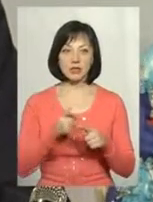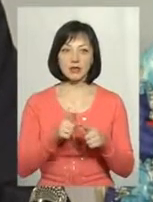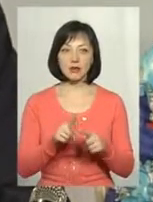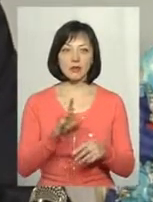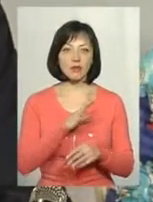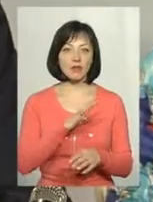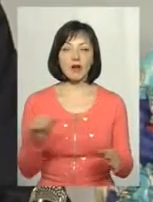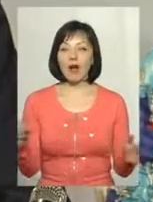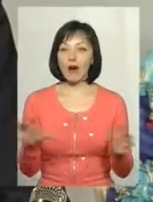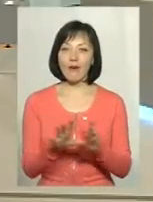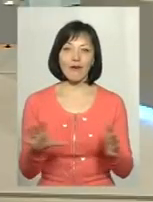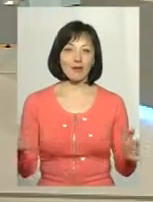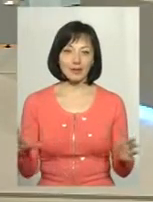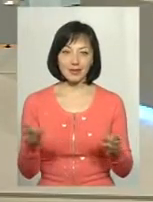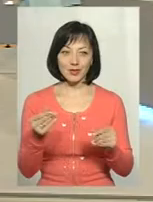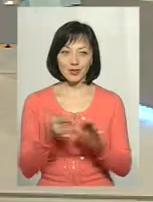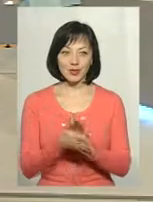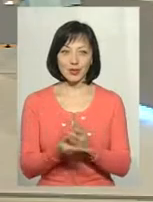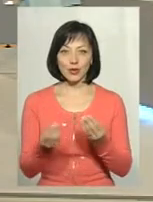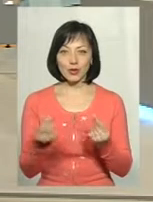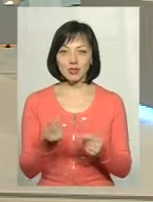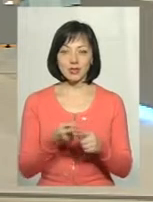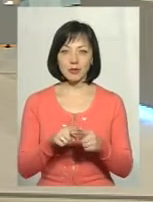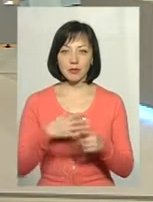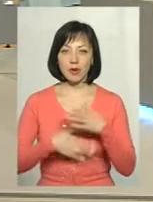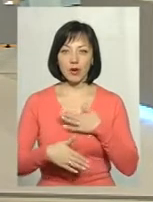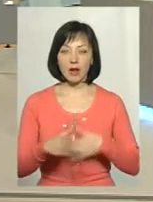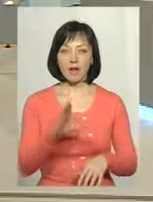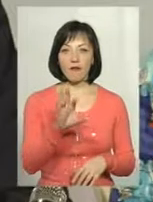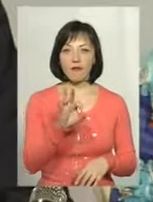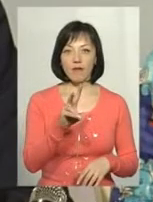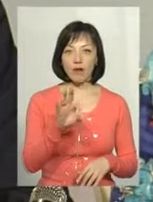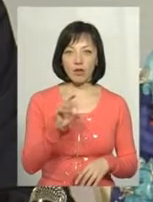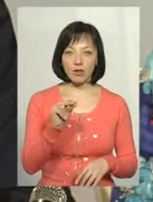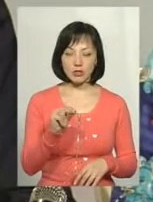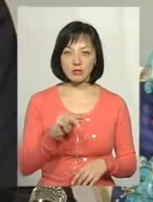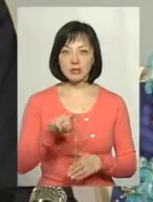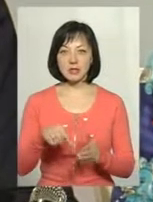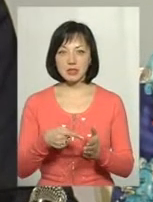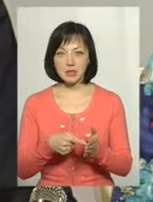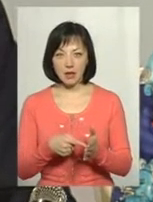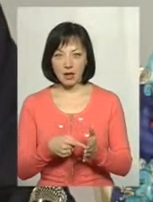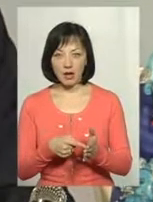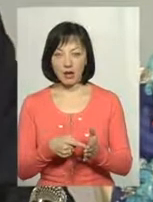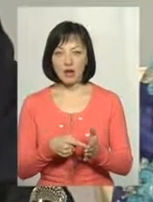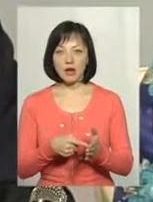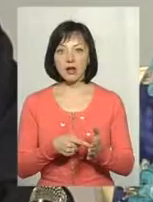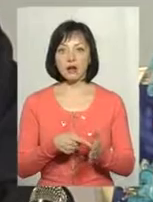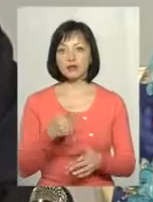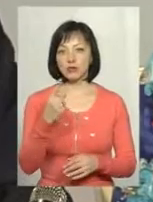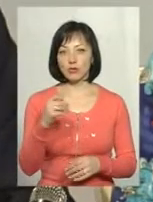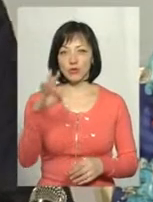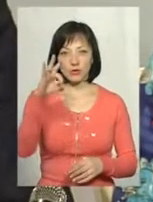в освоєнні коштів, і це нас дуже порадувало. Отже, Волочиська міська, Берездів, Сатанів, Наркевичі –